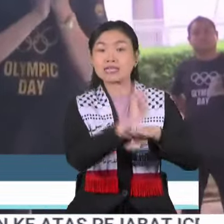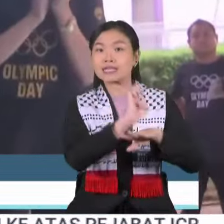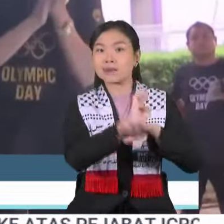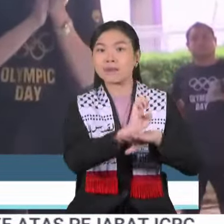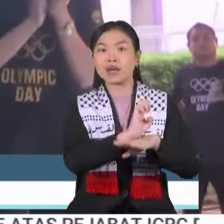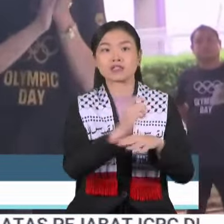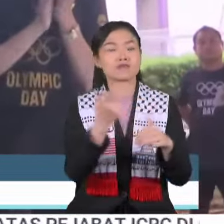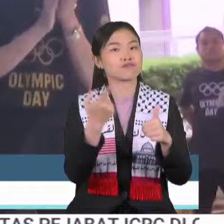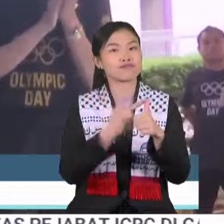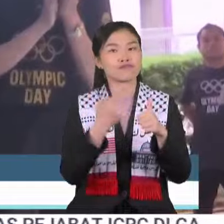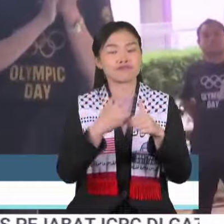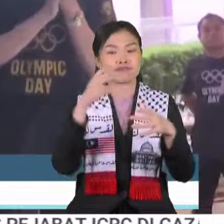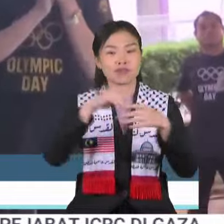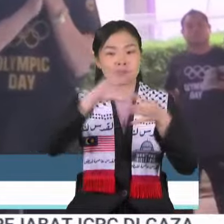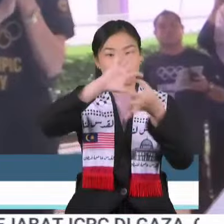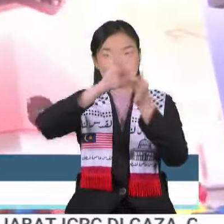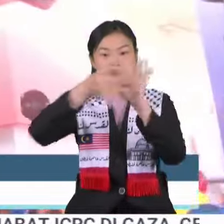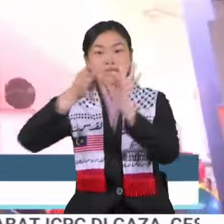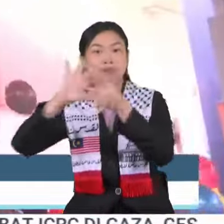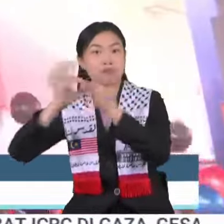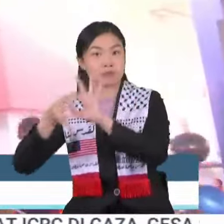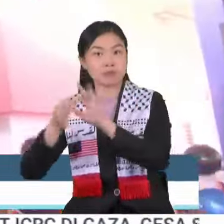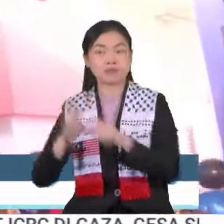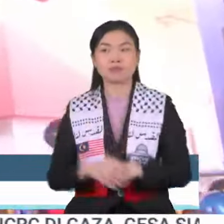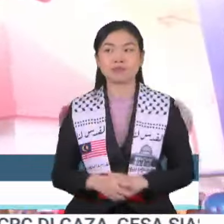sukan terbesar dunia itu.